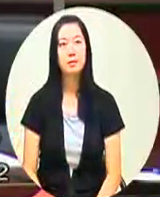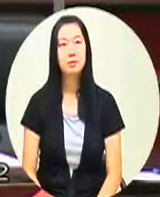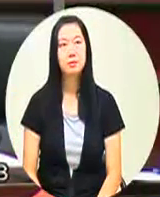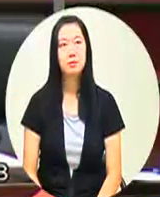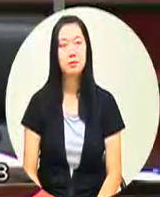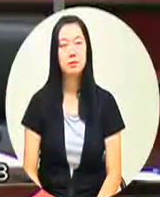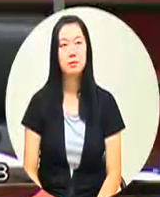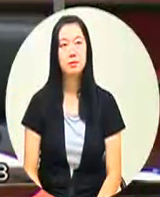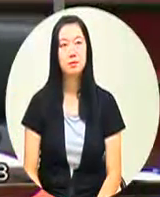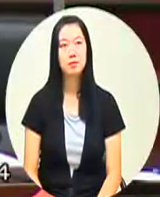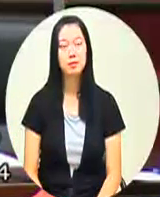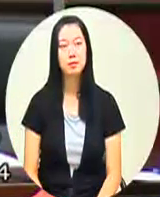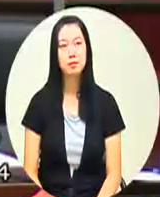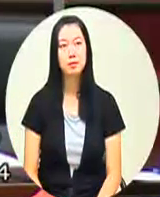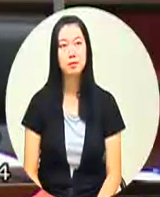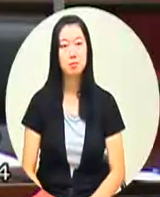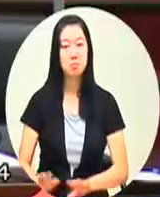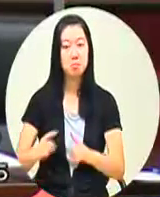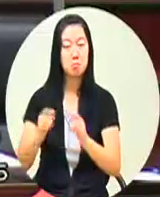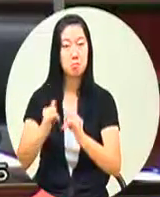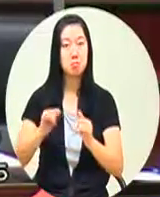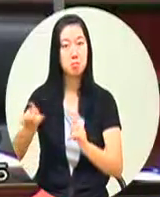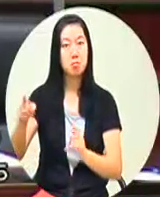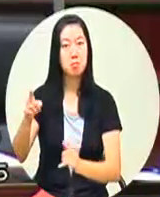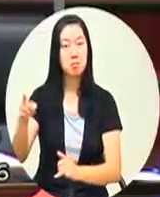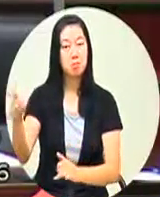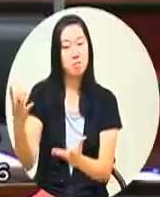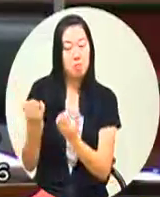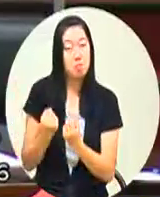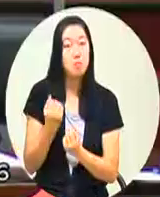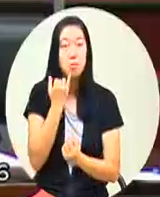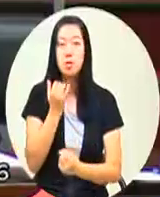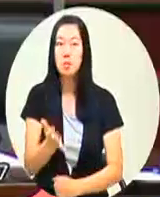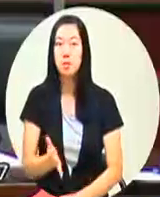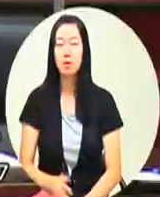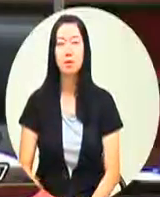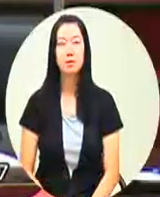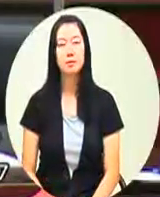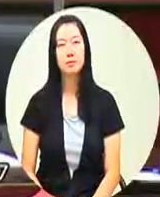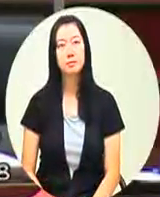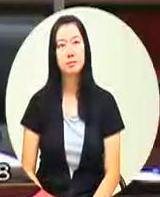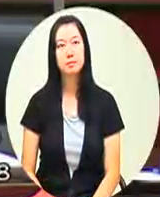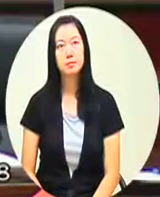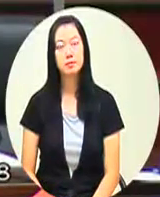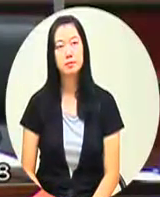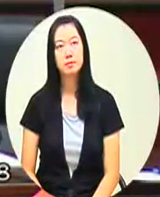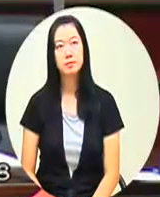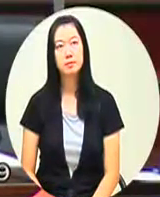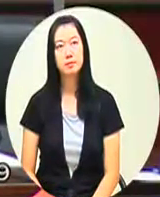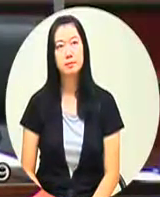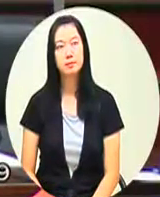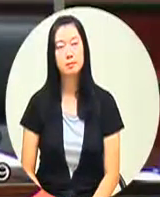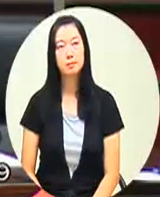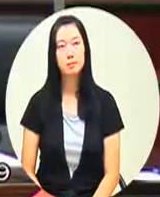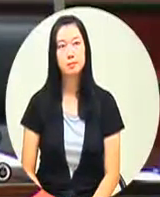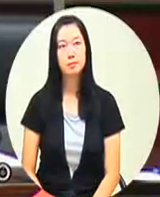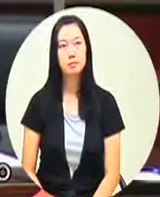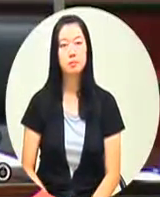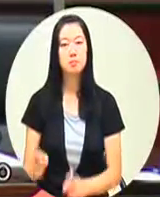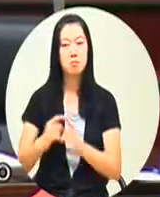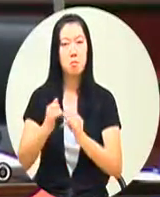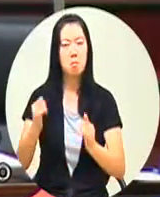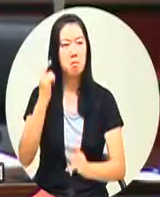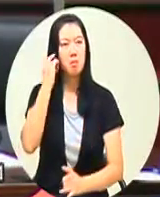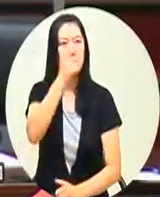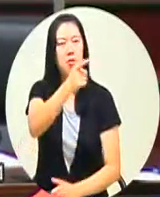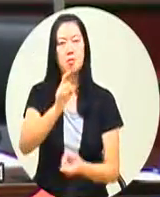认为迄个现在？的人民有办法接受这样吗？公告政府公告限制谁敢去十倍？诶，人类感觉是敢